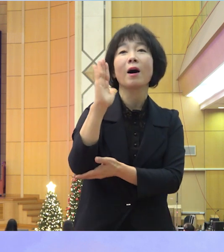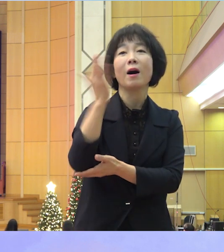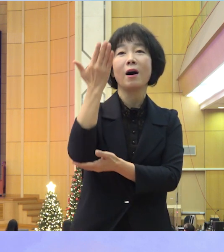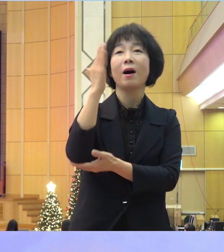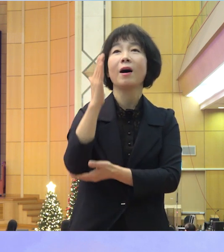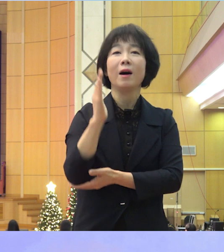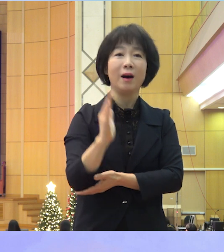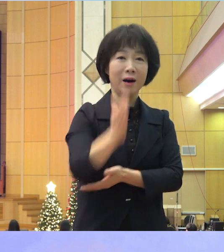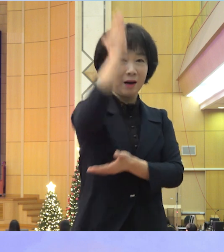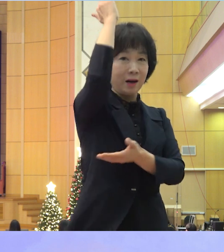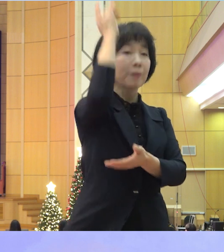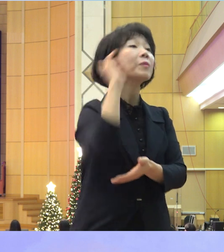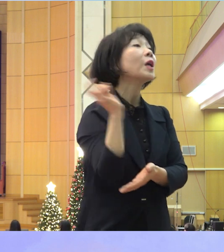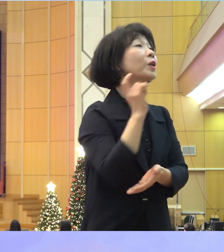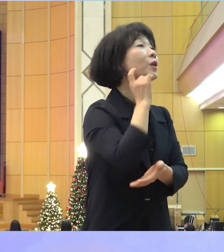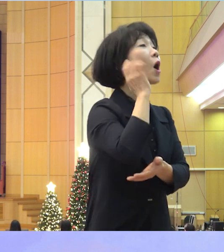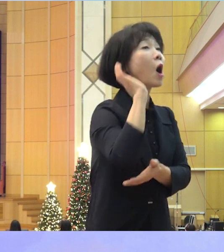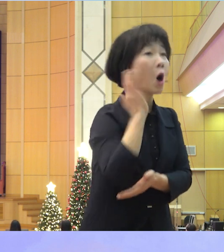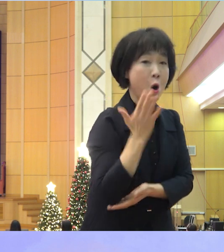영광